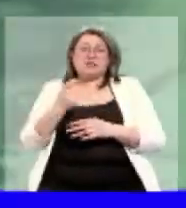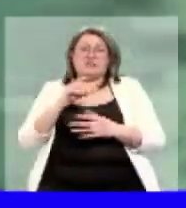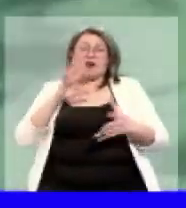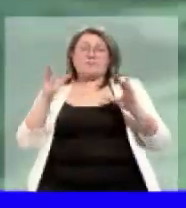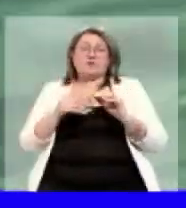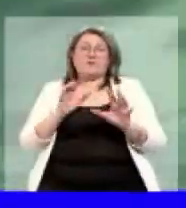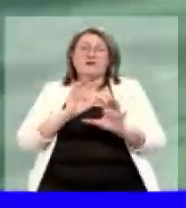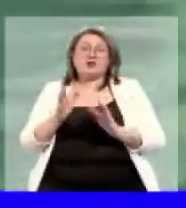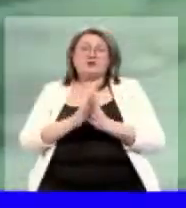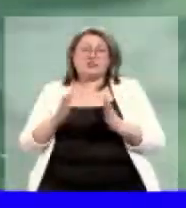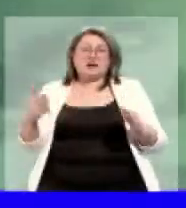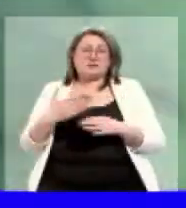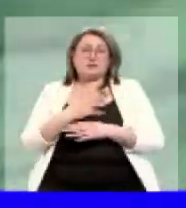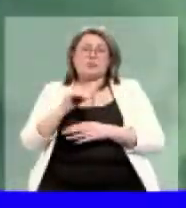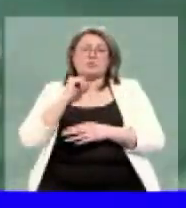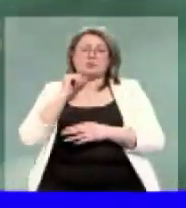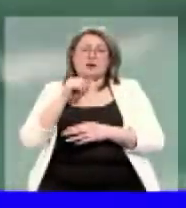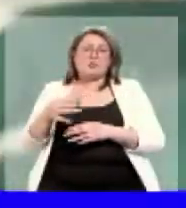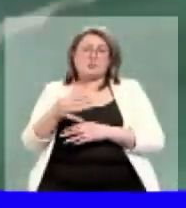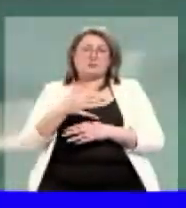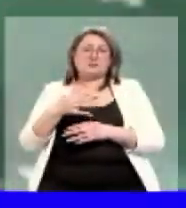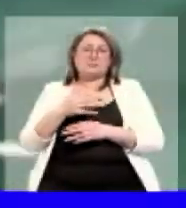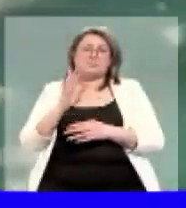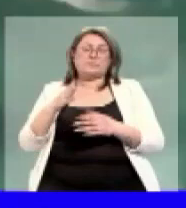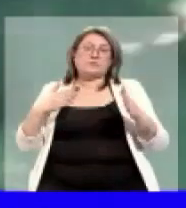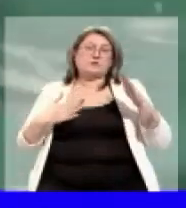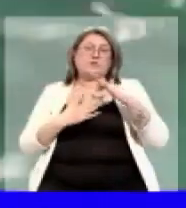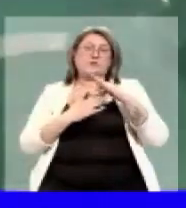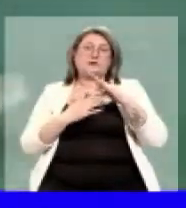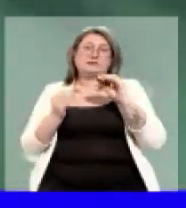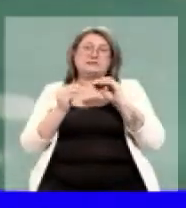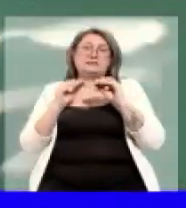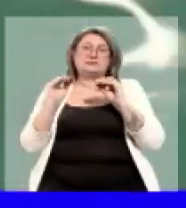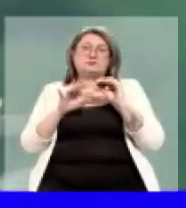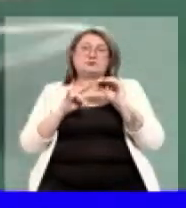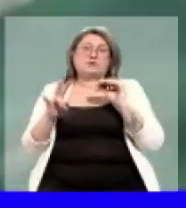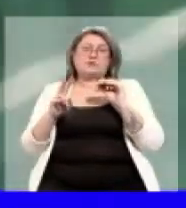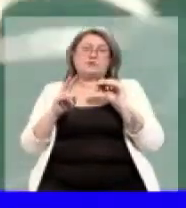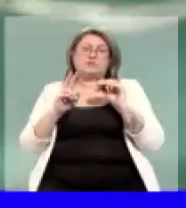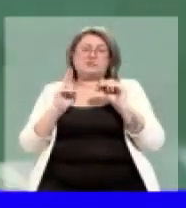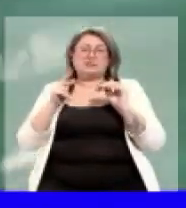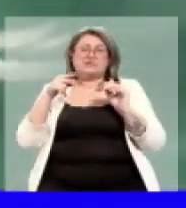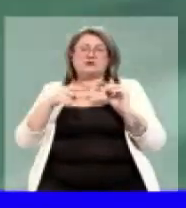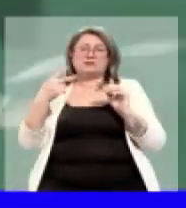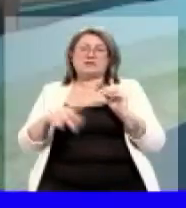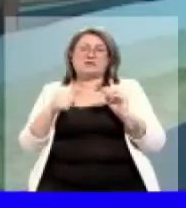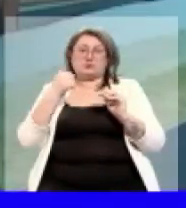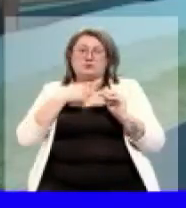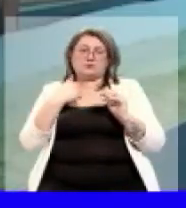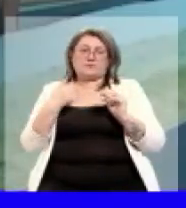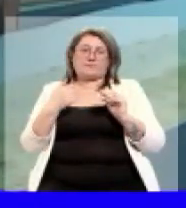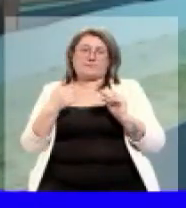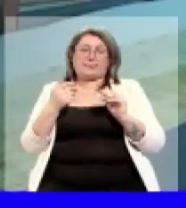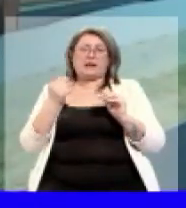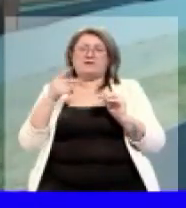балық көлемін 2030 жылға қарай 10 мың тоннаға дейін жеткізу жоспарлануда. 2022 жылы аймақта 167 тонна